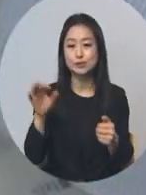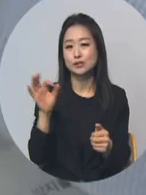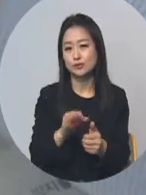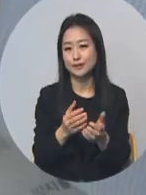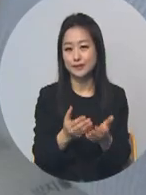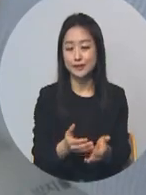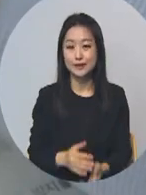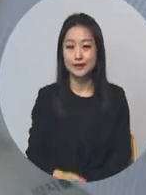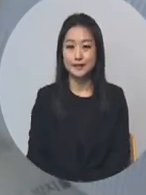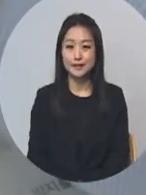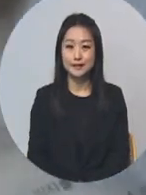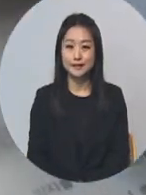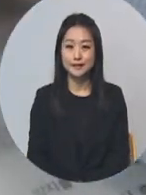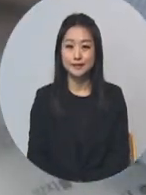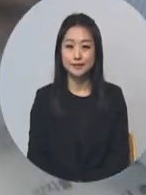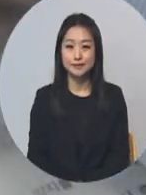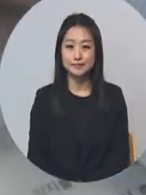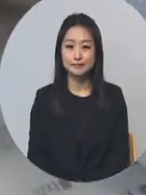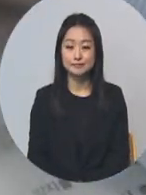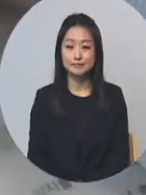확대됐습니다 KTV 김경호입니다